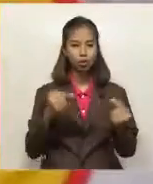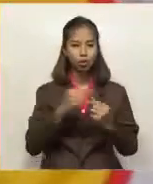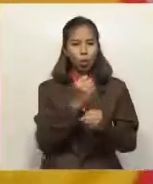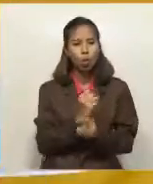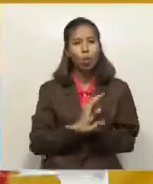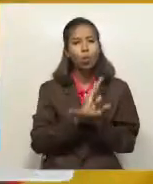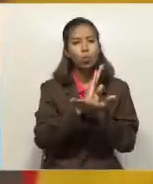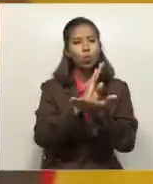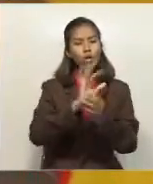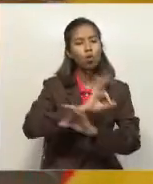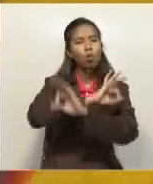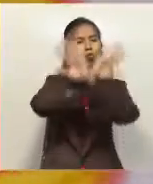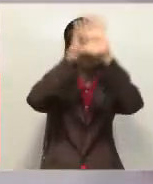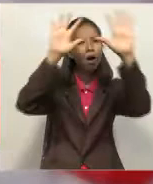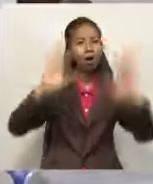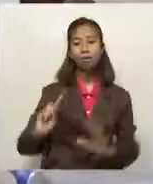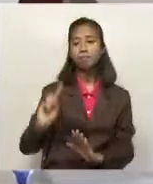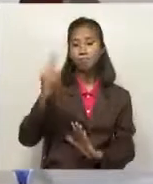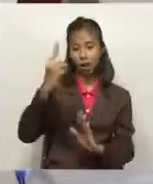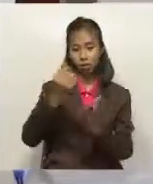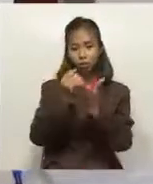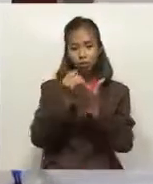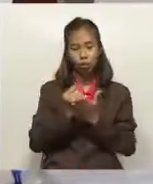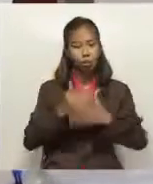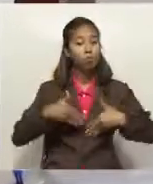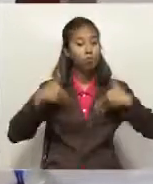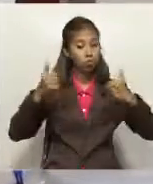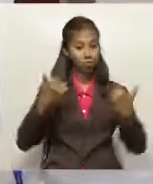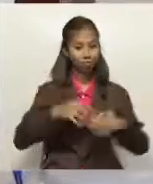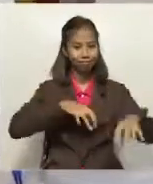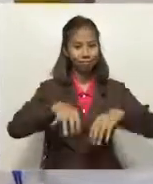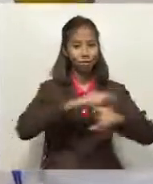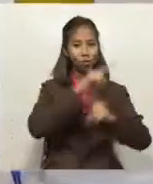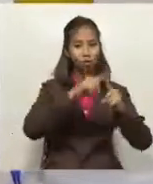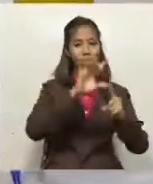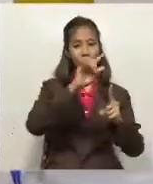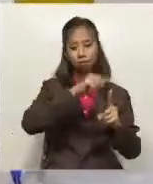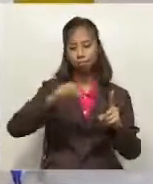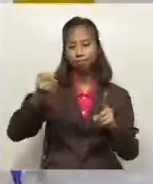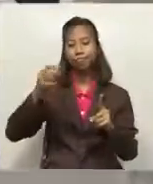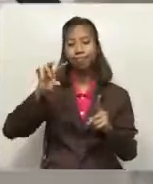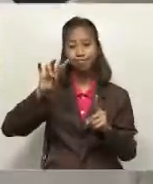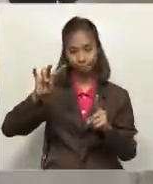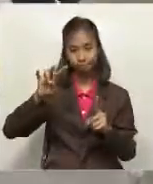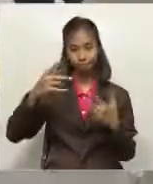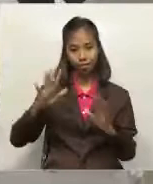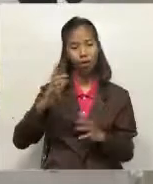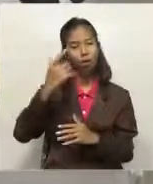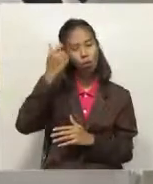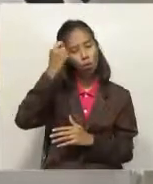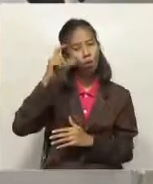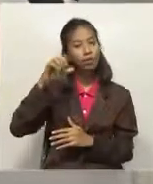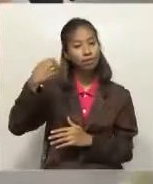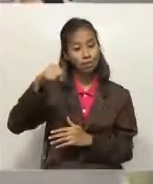ใหม่เถลิงถวัลย์ราชมงคลซึ่งก็จัดขึ้นระหว่างวันที่8ถึง17ตุลาคมนี้นะคะรวม10วัน10